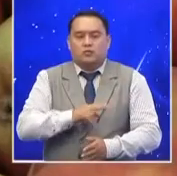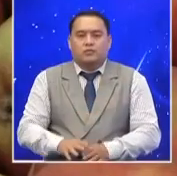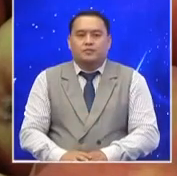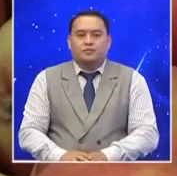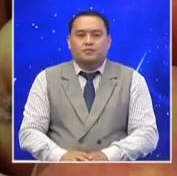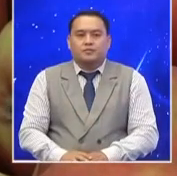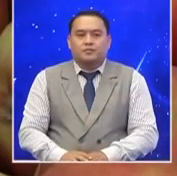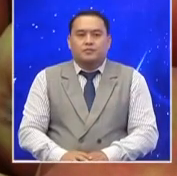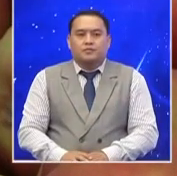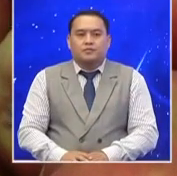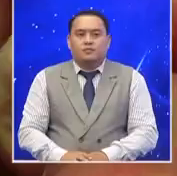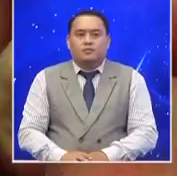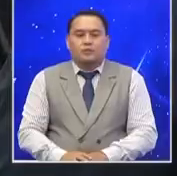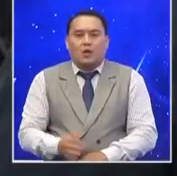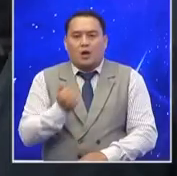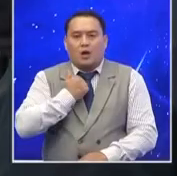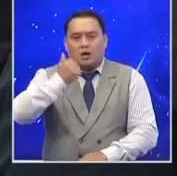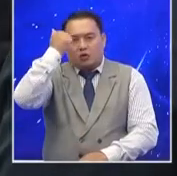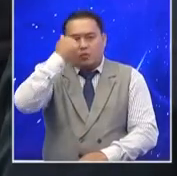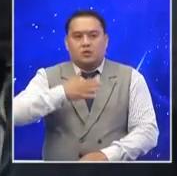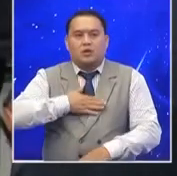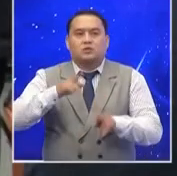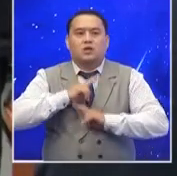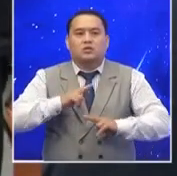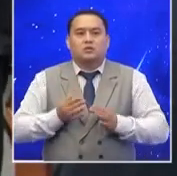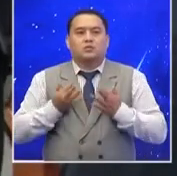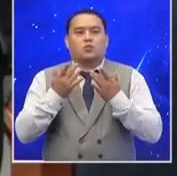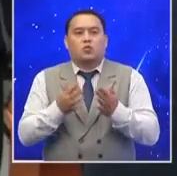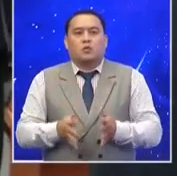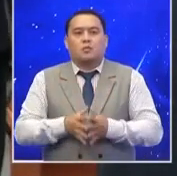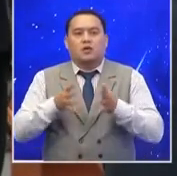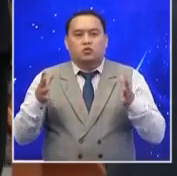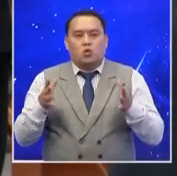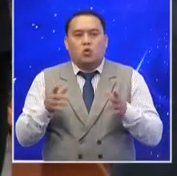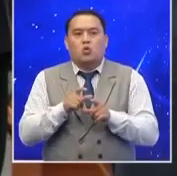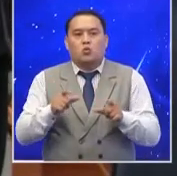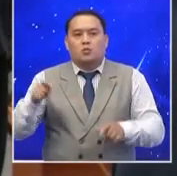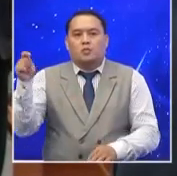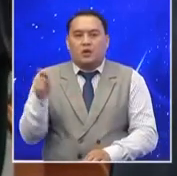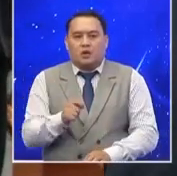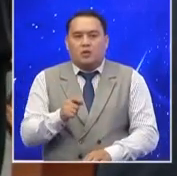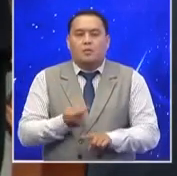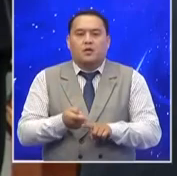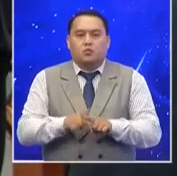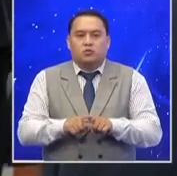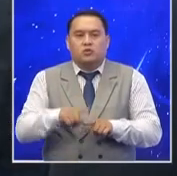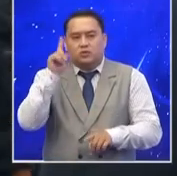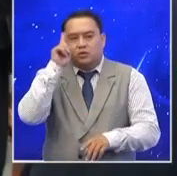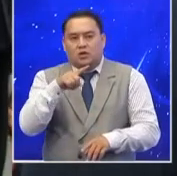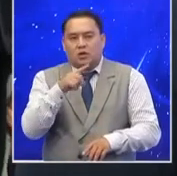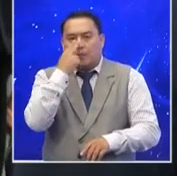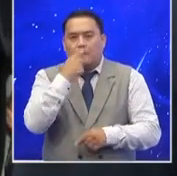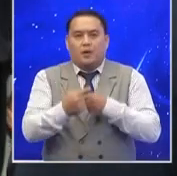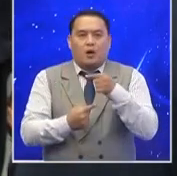аграриев. Огромная благодарность нашим коллегам. Как вы видите, спрос очень большой. С утра уже люди приходят, потому что традиционно знают, что здесь